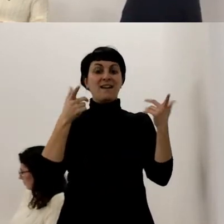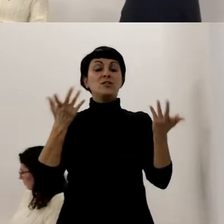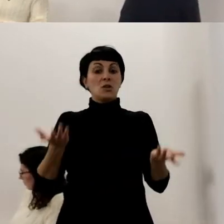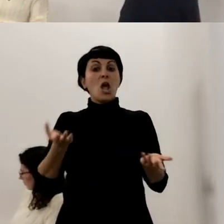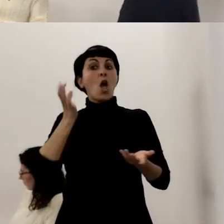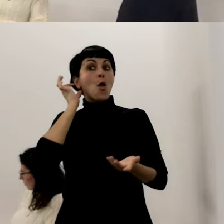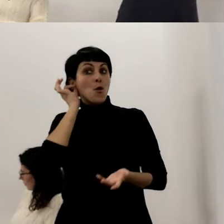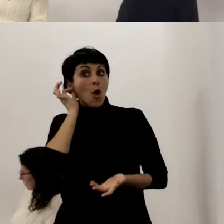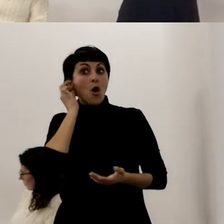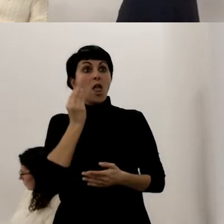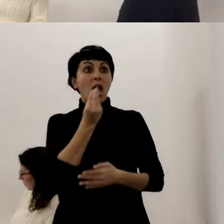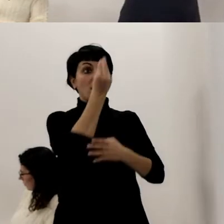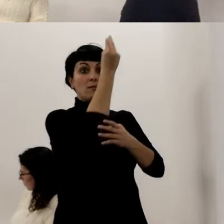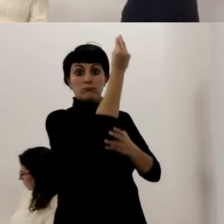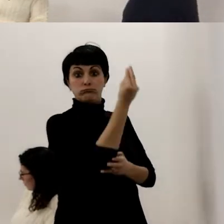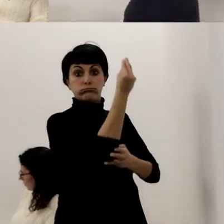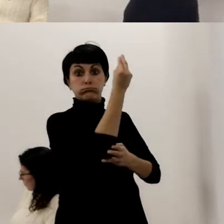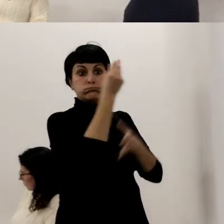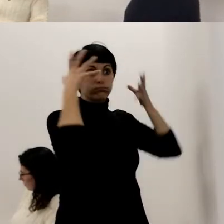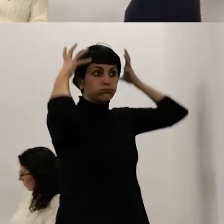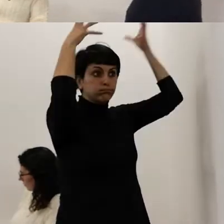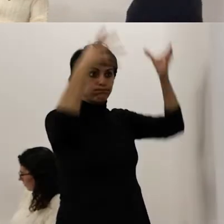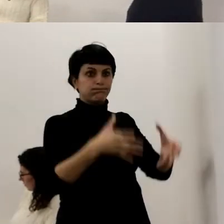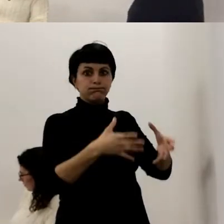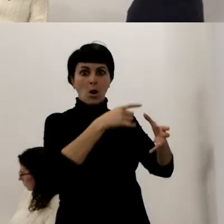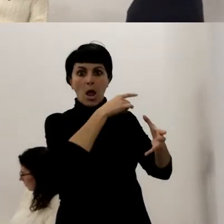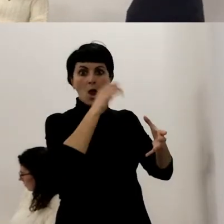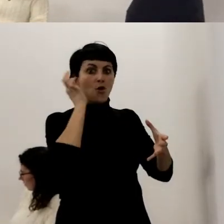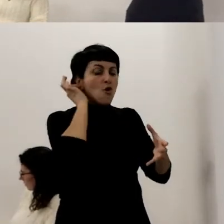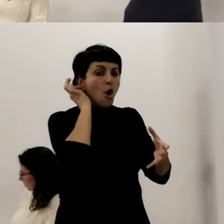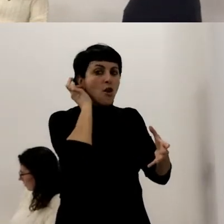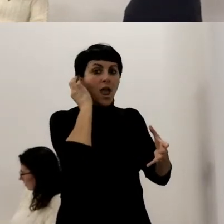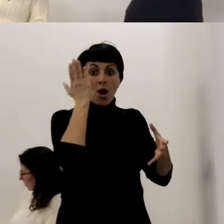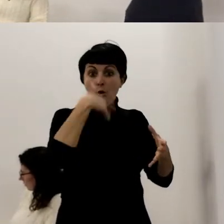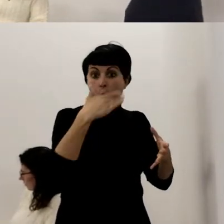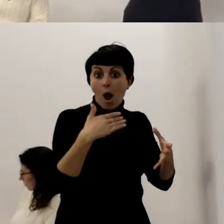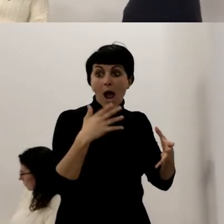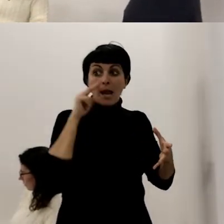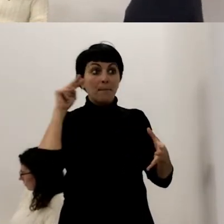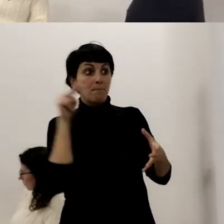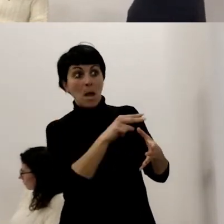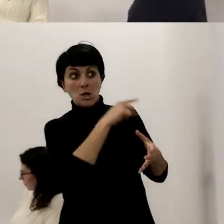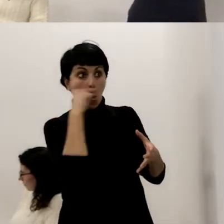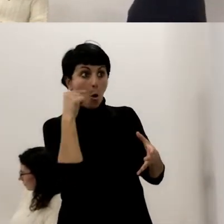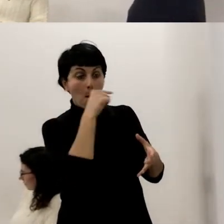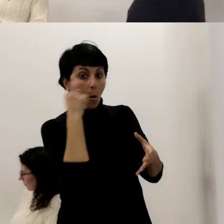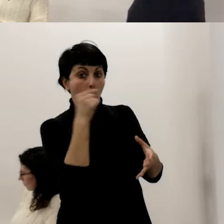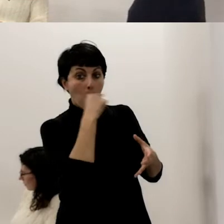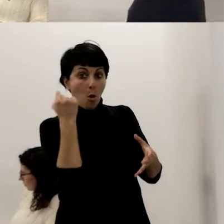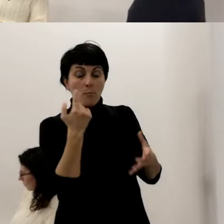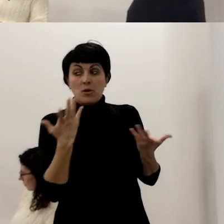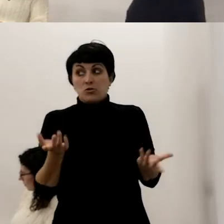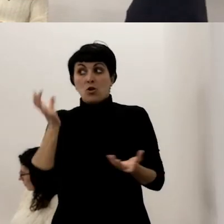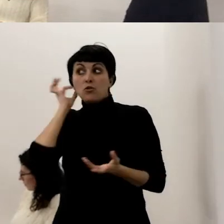cap noia sortint gegant, cap noia voldrà apuntar-se. Costa molt entrar a un món ple